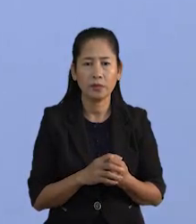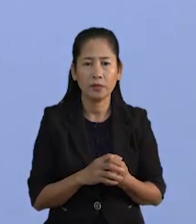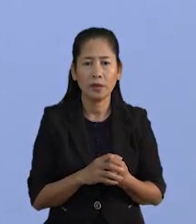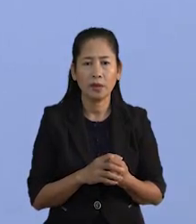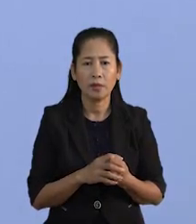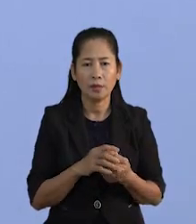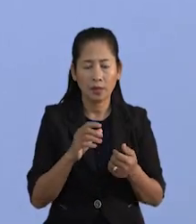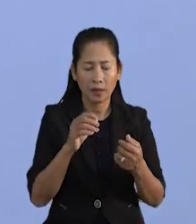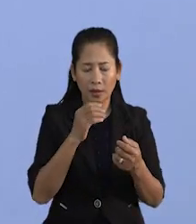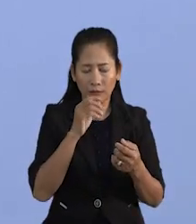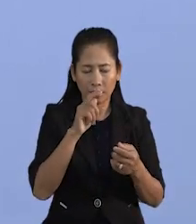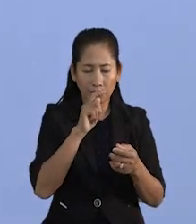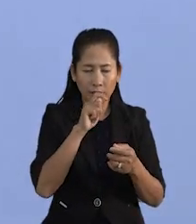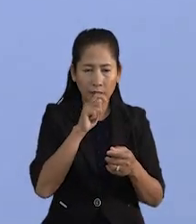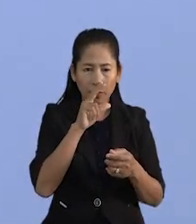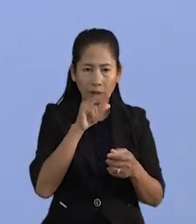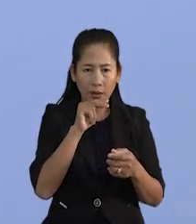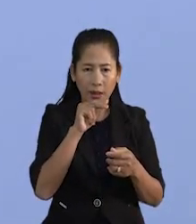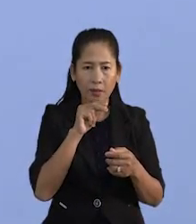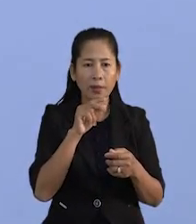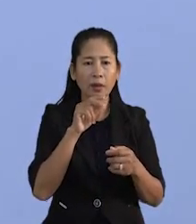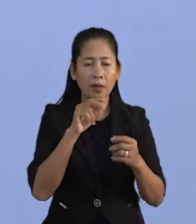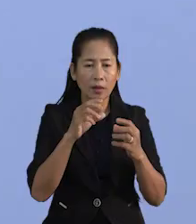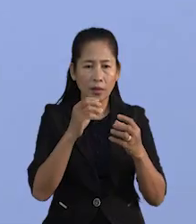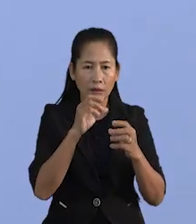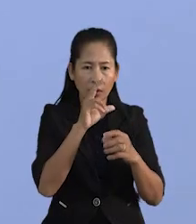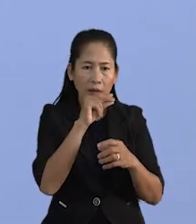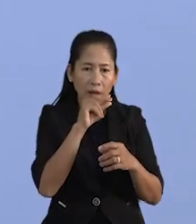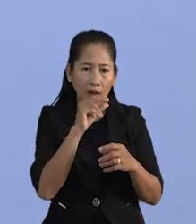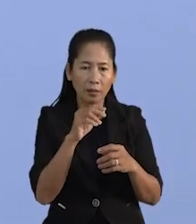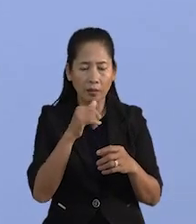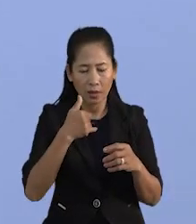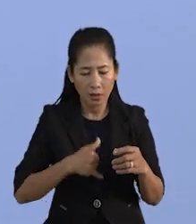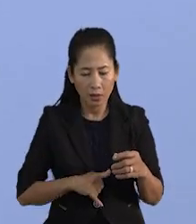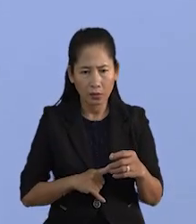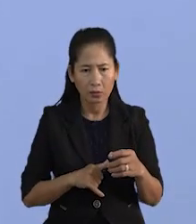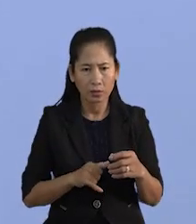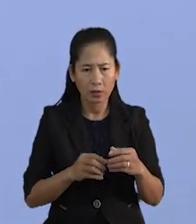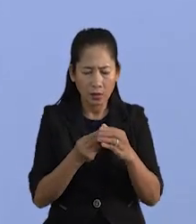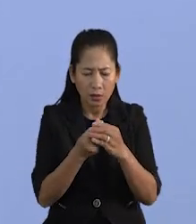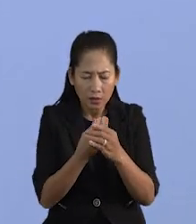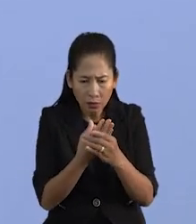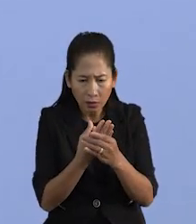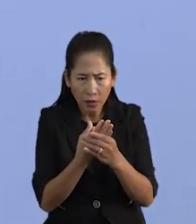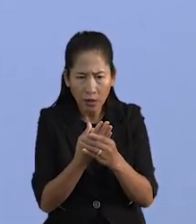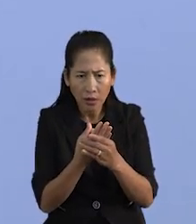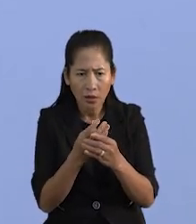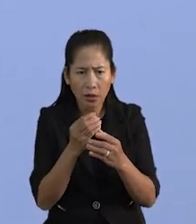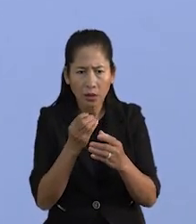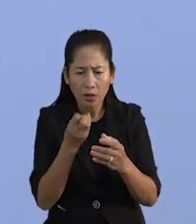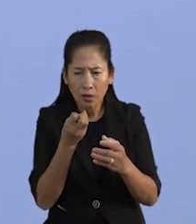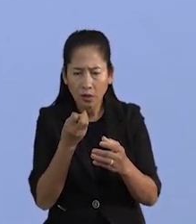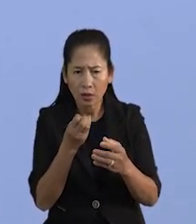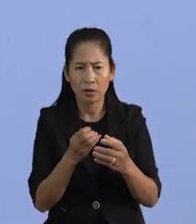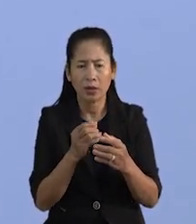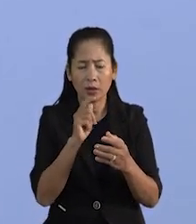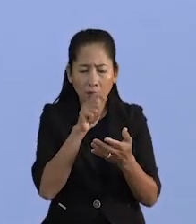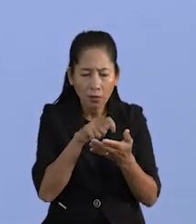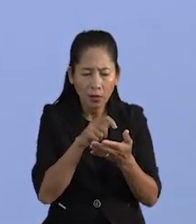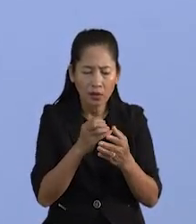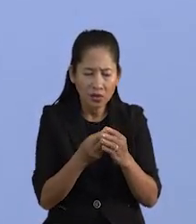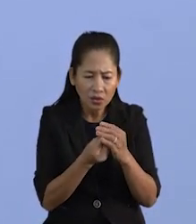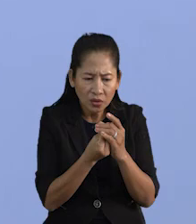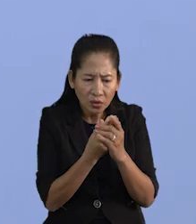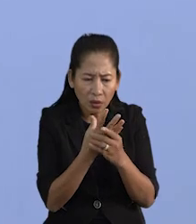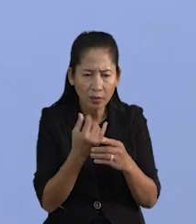មេមាន់ក្រាបពងទៀណាតើបើសិនជាកូនទាមិនទាន់ញាស់កូនមាន់មិនទាន់ញាស់ផងតើយើងអាច